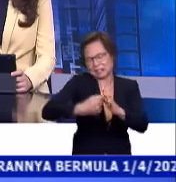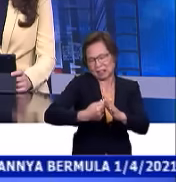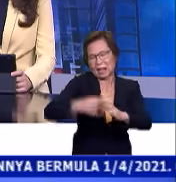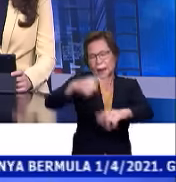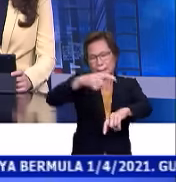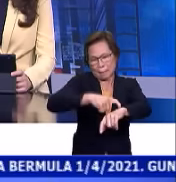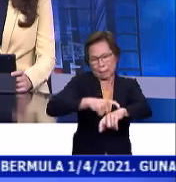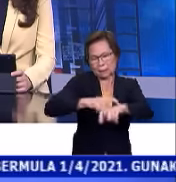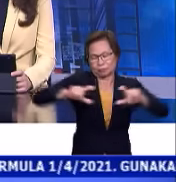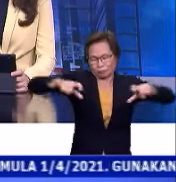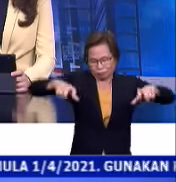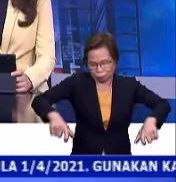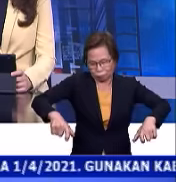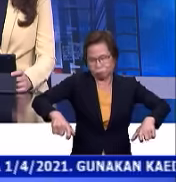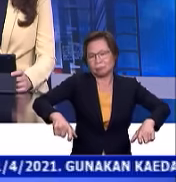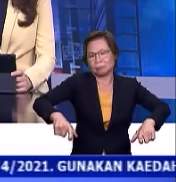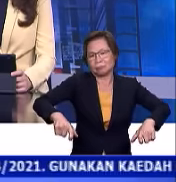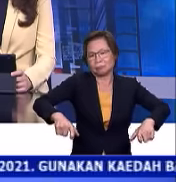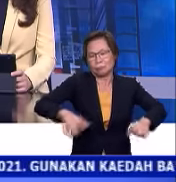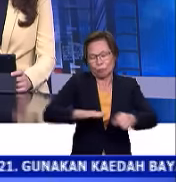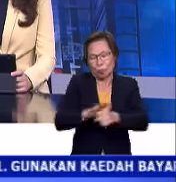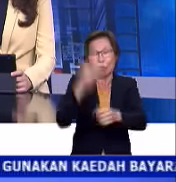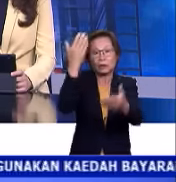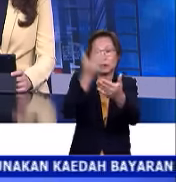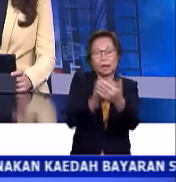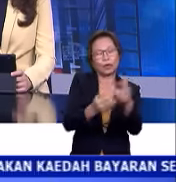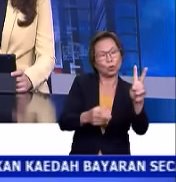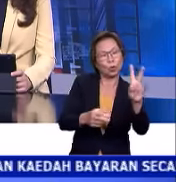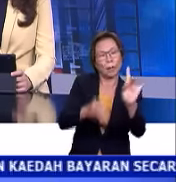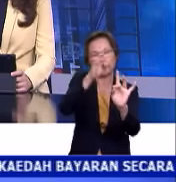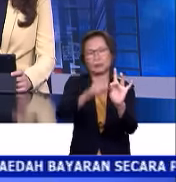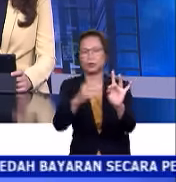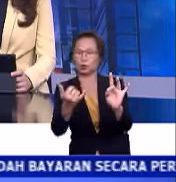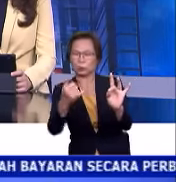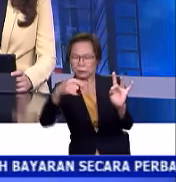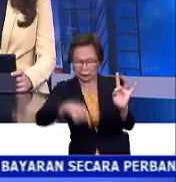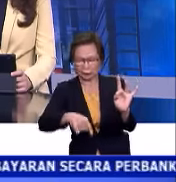semasa pelaksanaan sekatan pergerakan penuh sehingga 28 Jun ini.